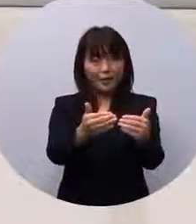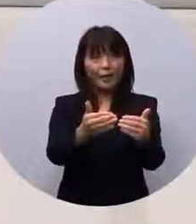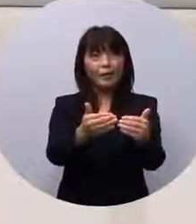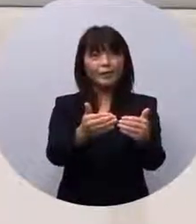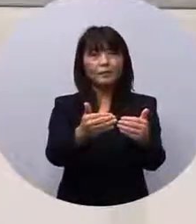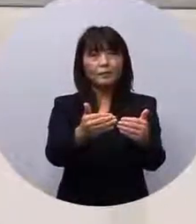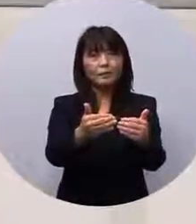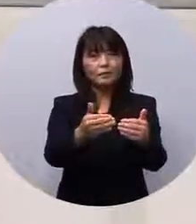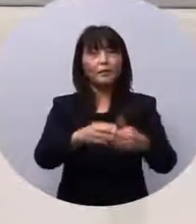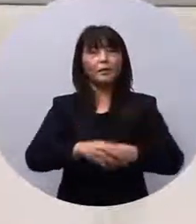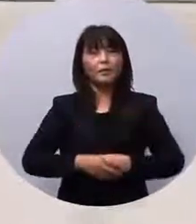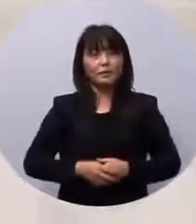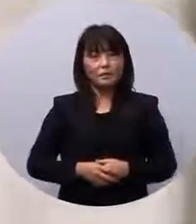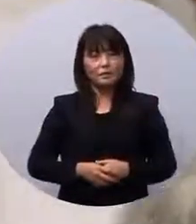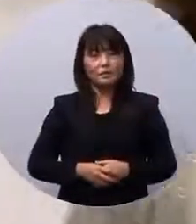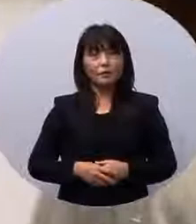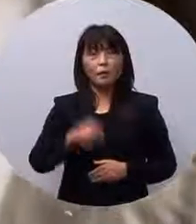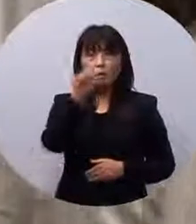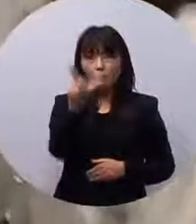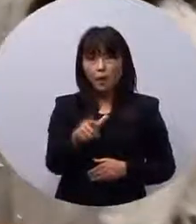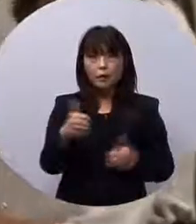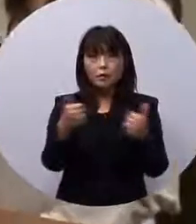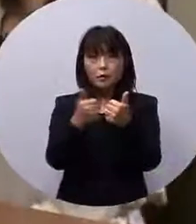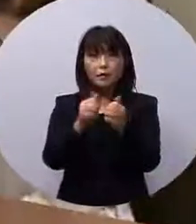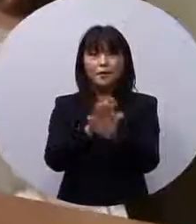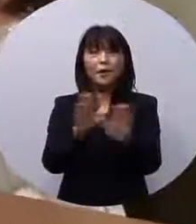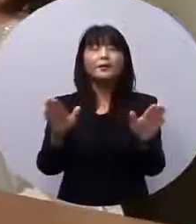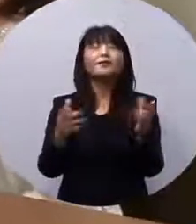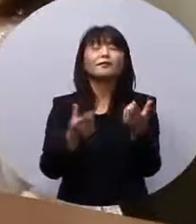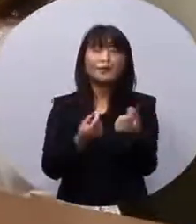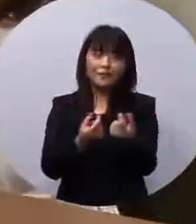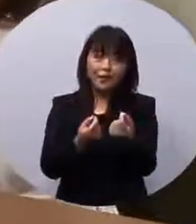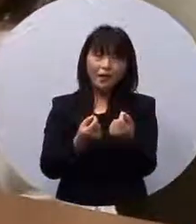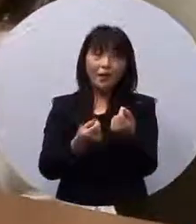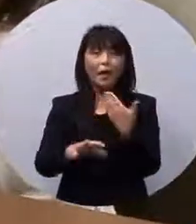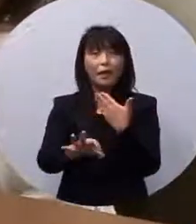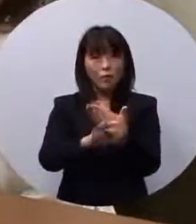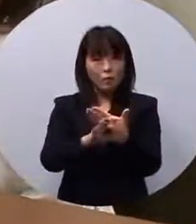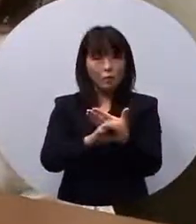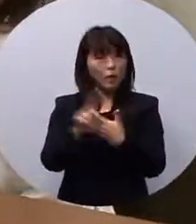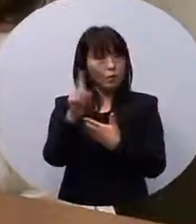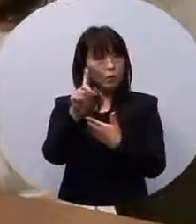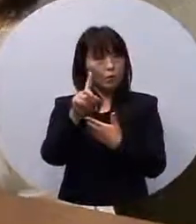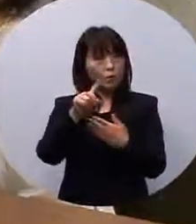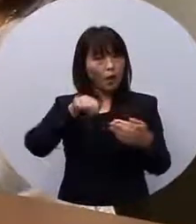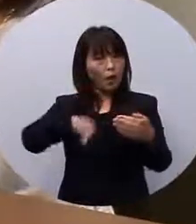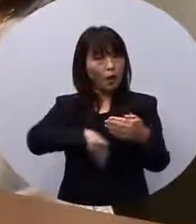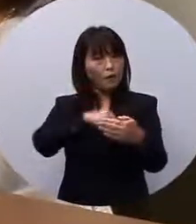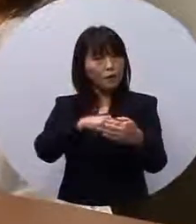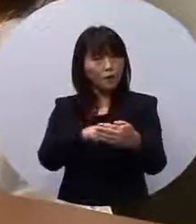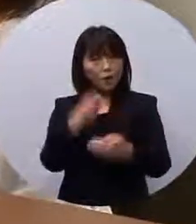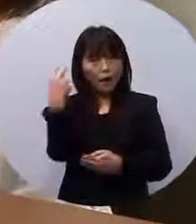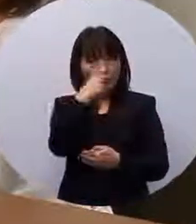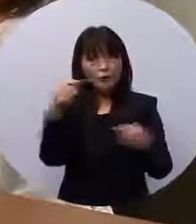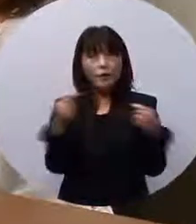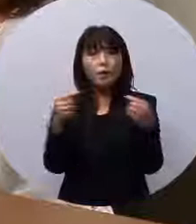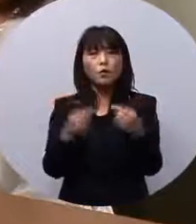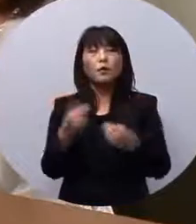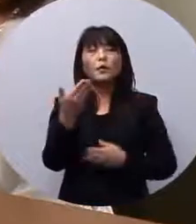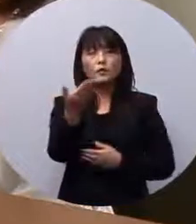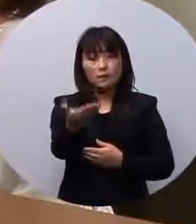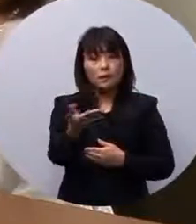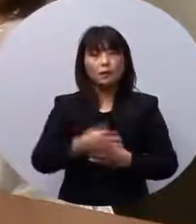めております。 毎月ミーティングが行われているんですね。 はい、 では例えばそこではどのようなことが検討されているんですか？ そうです